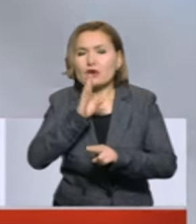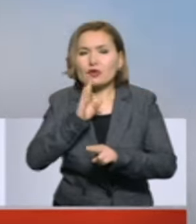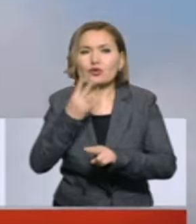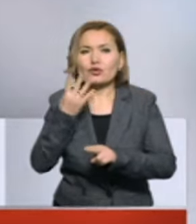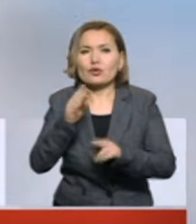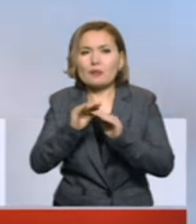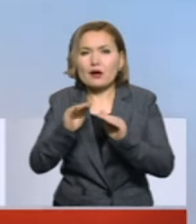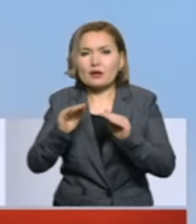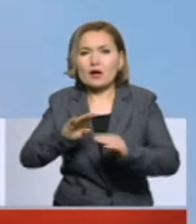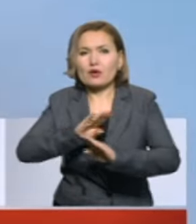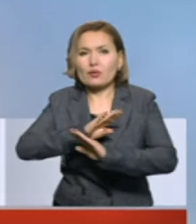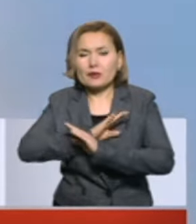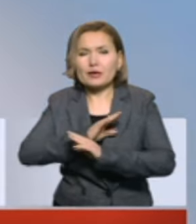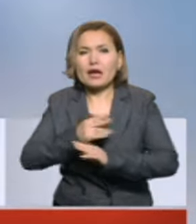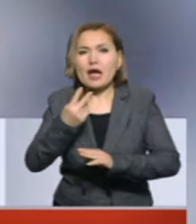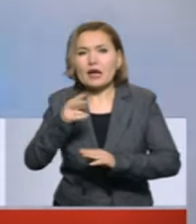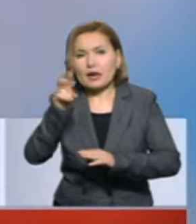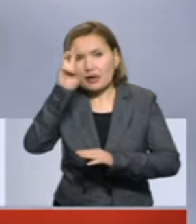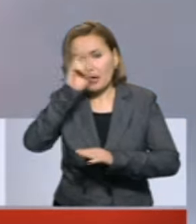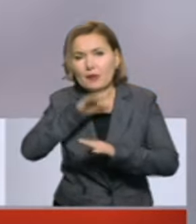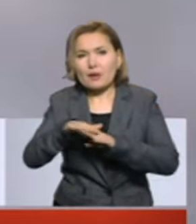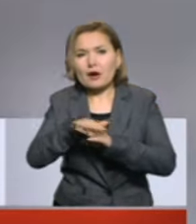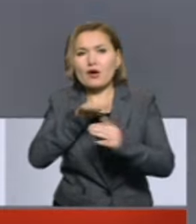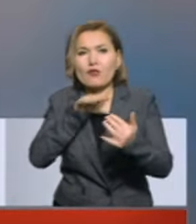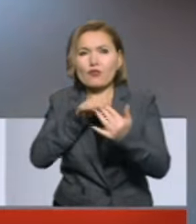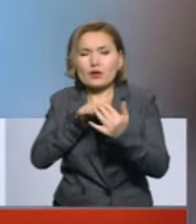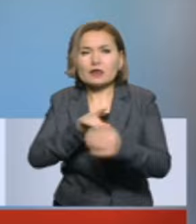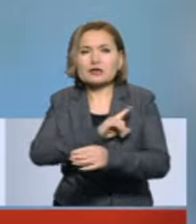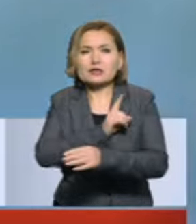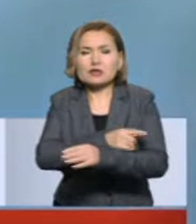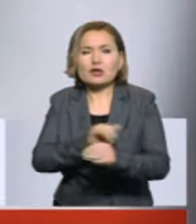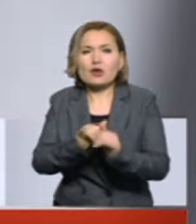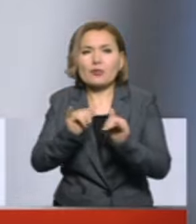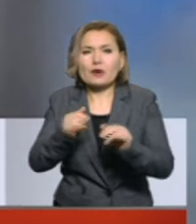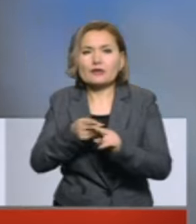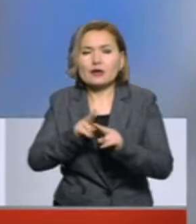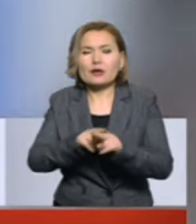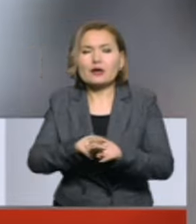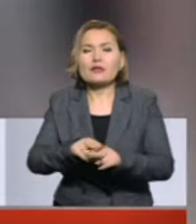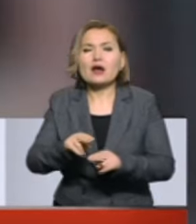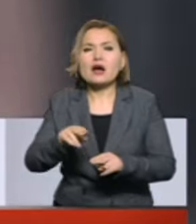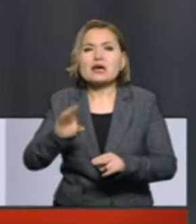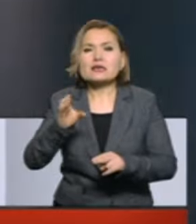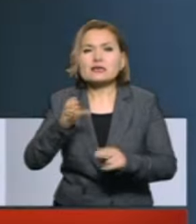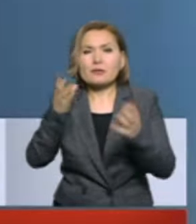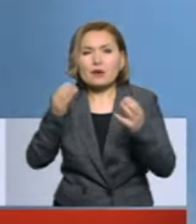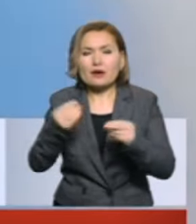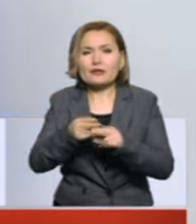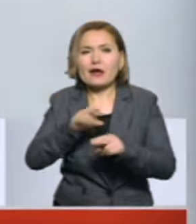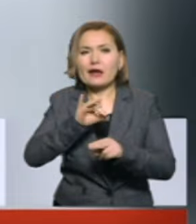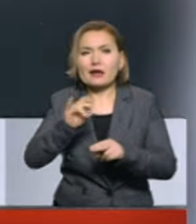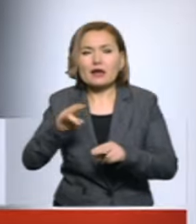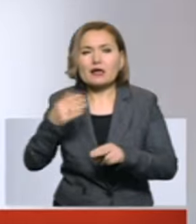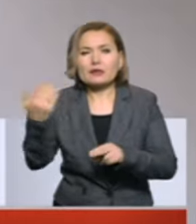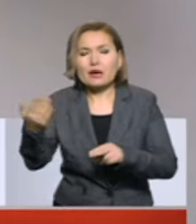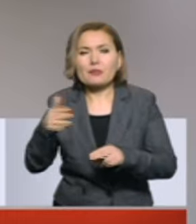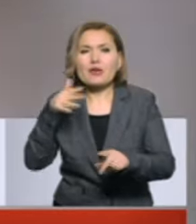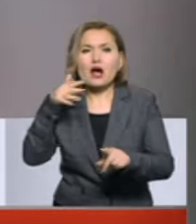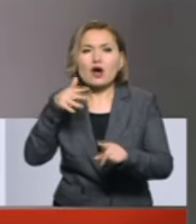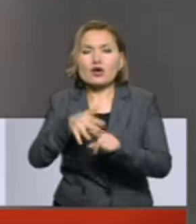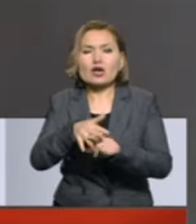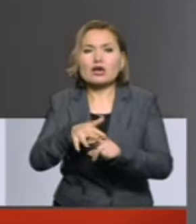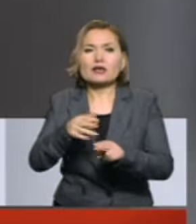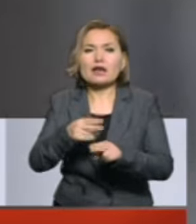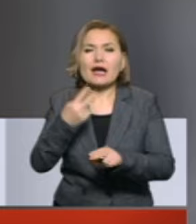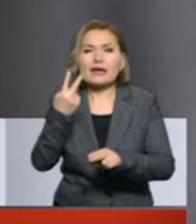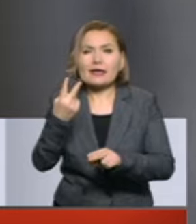әйел, төртеуі бала. Екел арасындағы шиеленіс күшейіп барады. Сейсенбі күні Иран тарапынан жасалған шабуылдан Пәкістанда